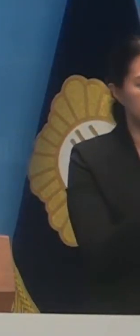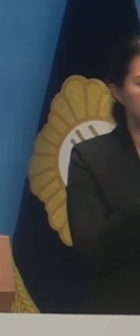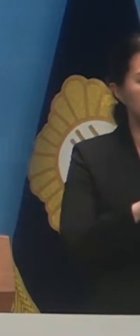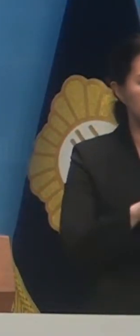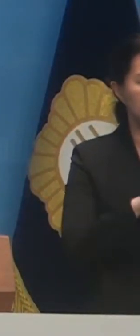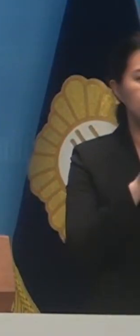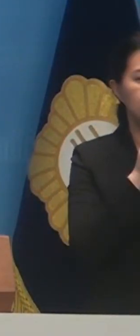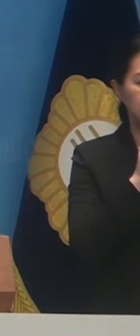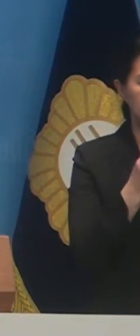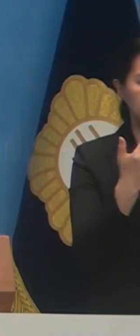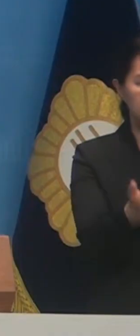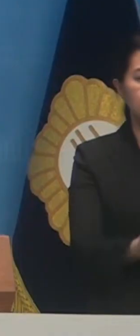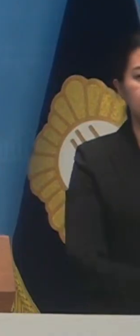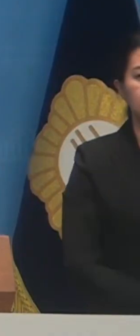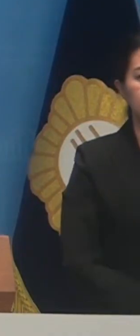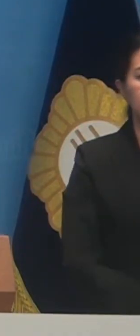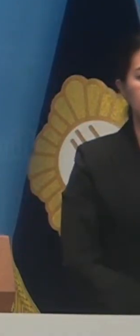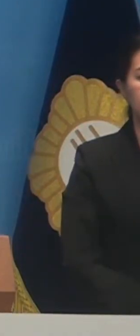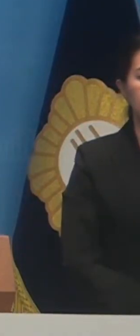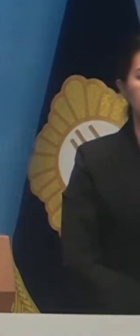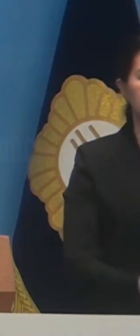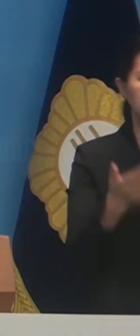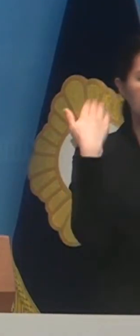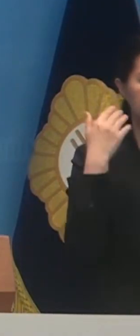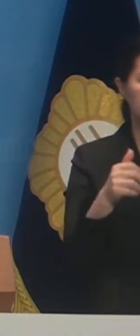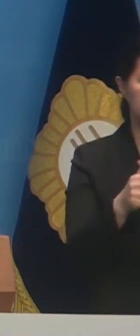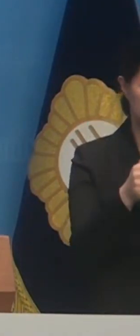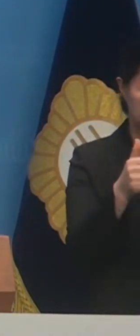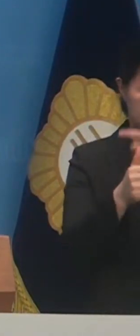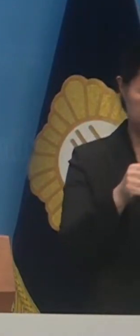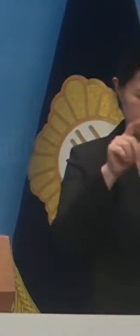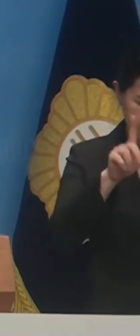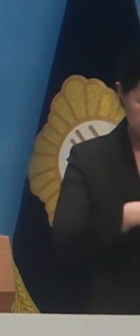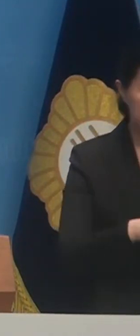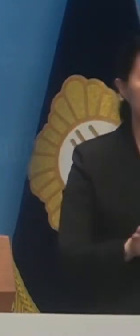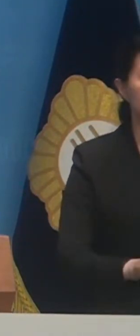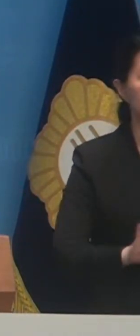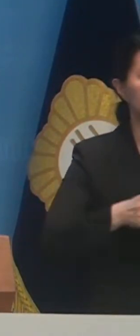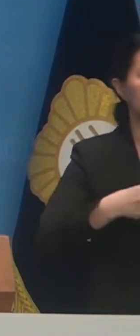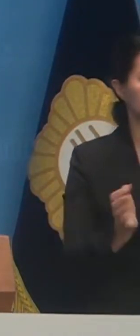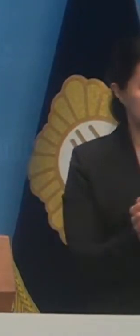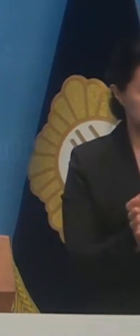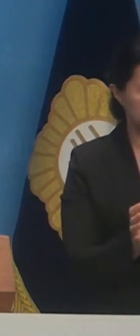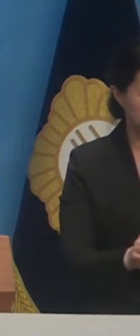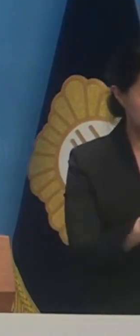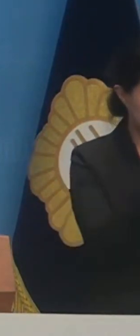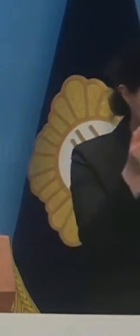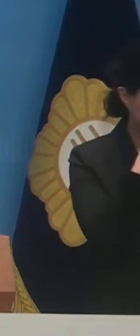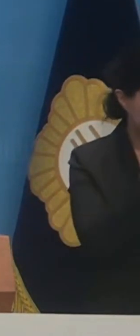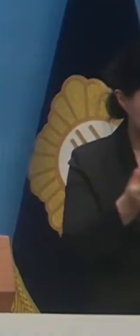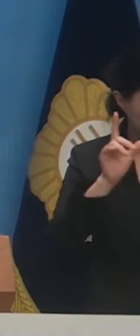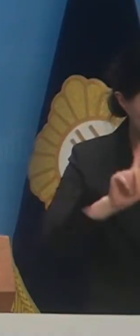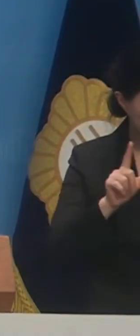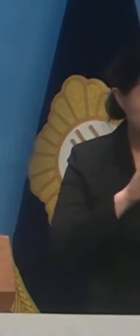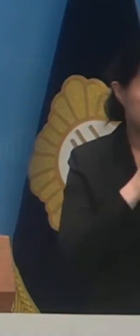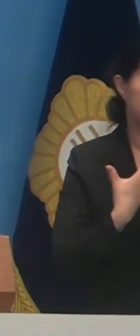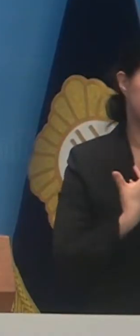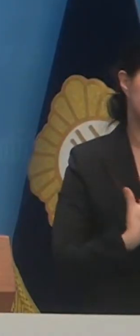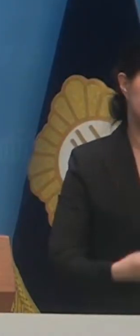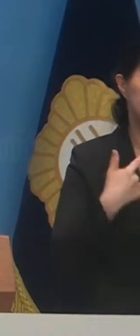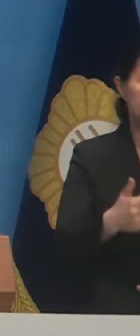좀 드리겠습니다. 짧지 않았던 지난 탄핵 정국 내 국민의힘이 국민에게 보여준 모습은 실망 그